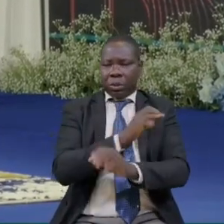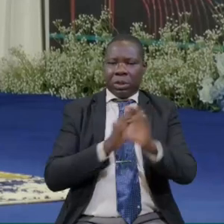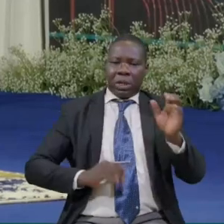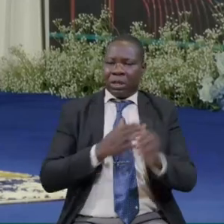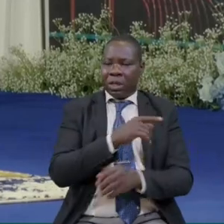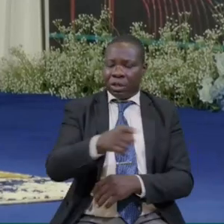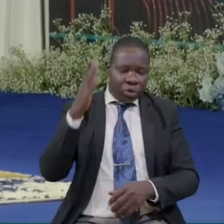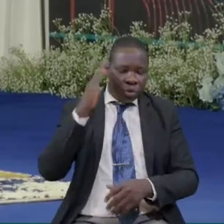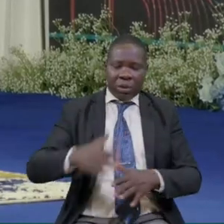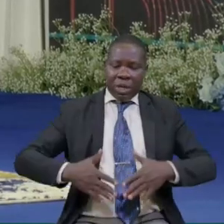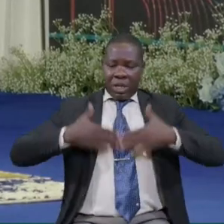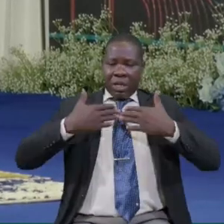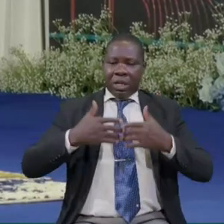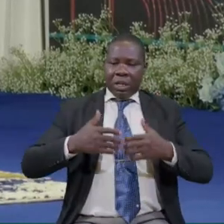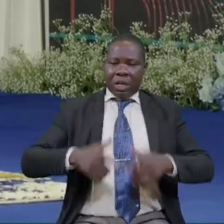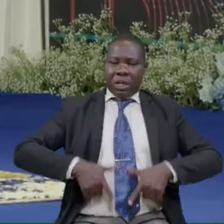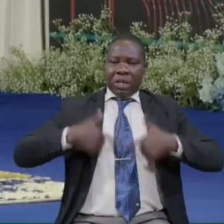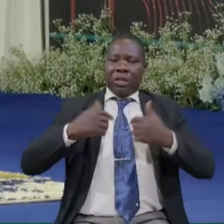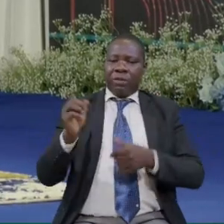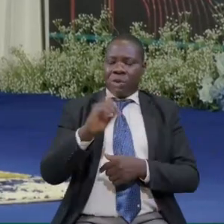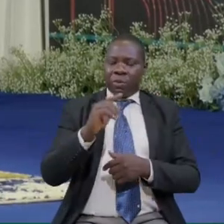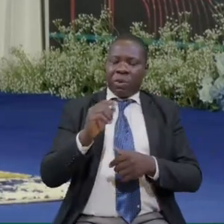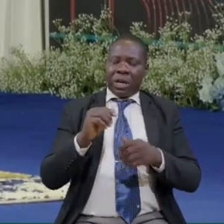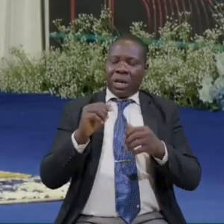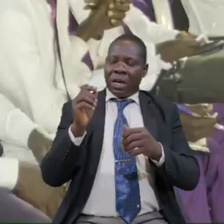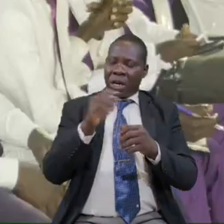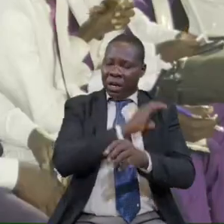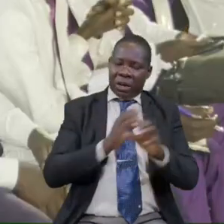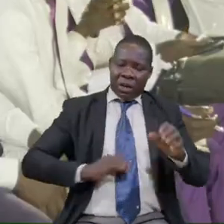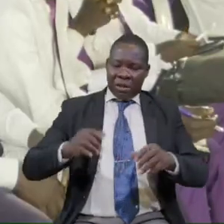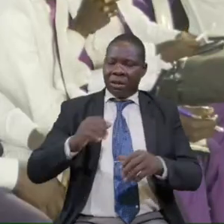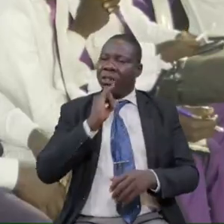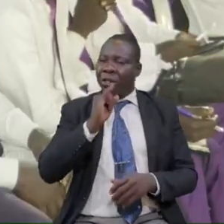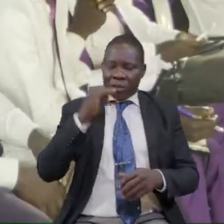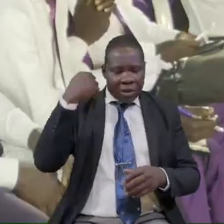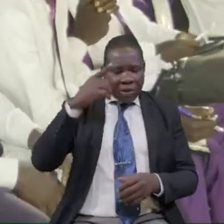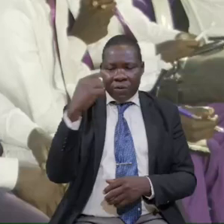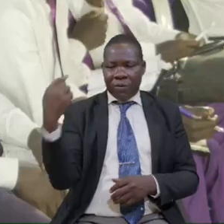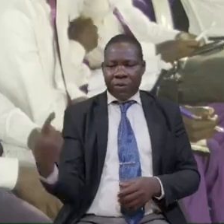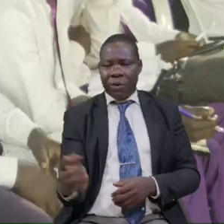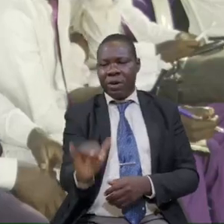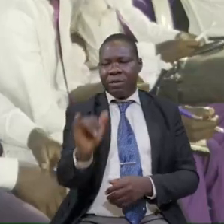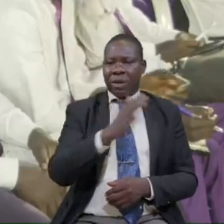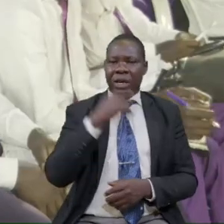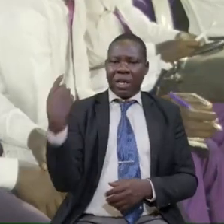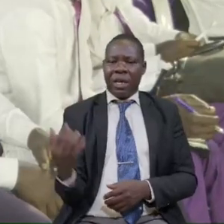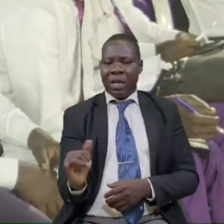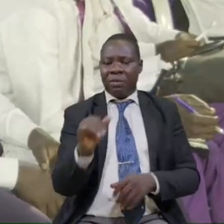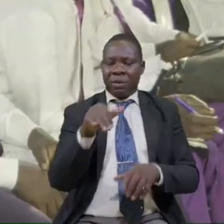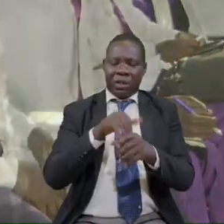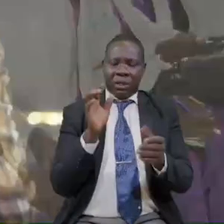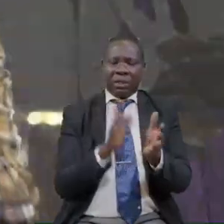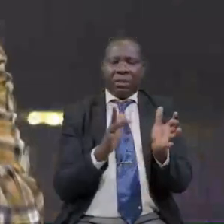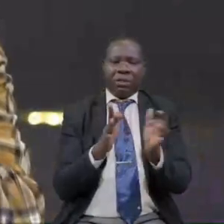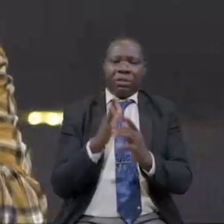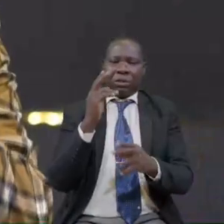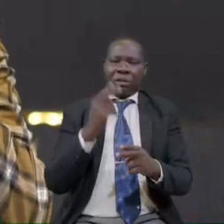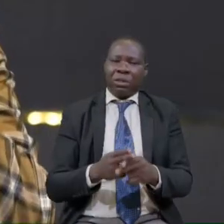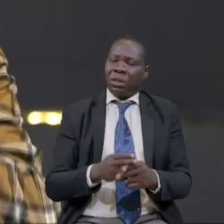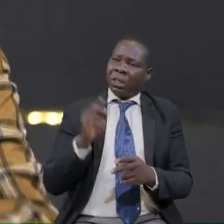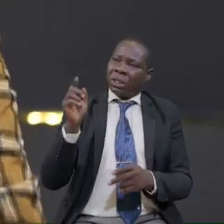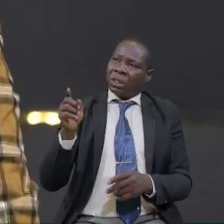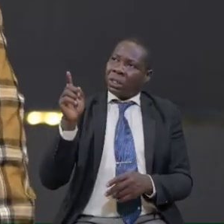vivre là où Christ vit et pour toujours au nom de Jésus. Ils